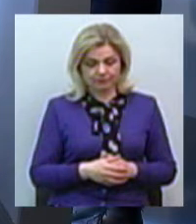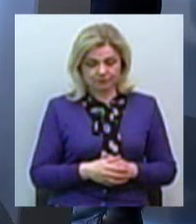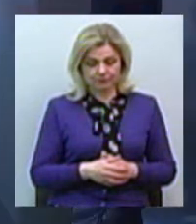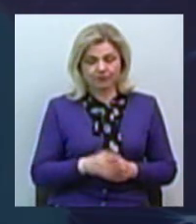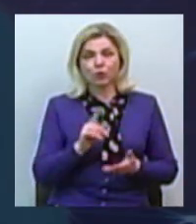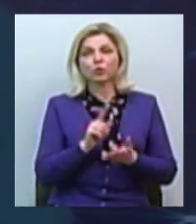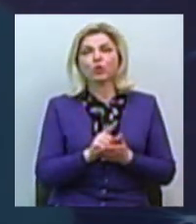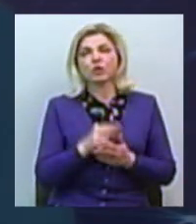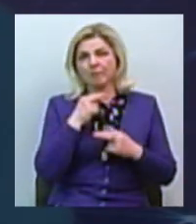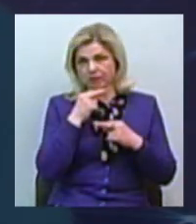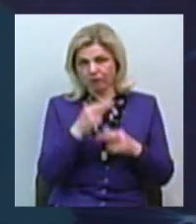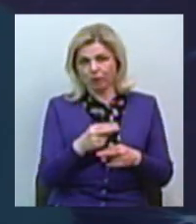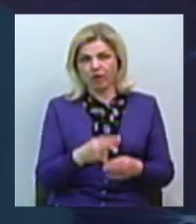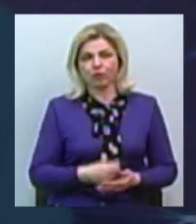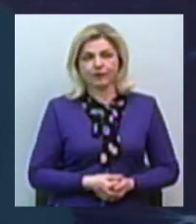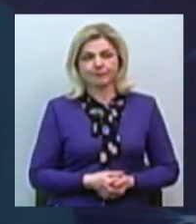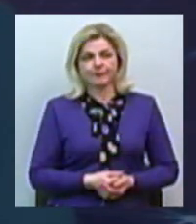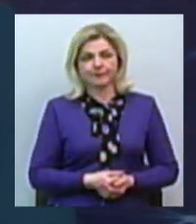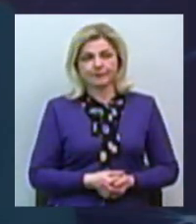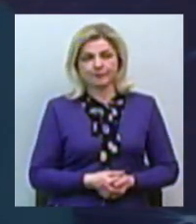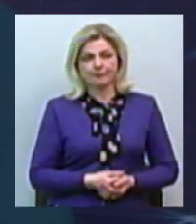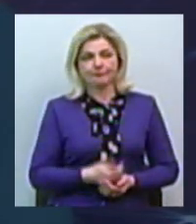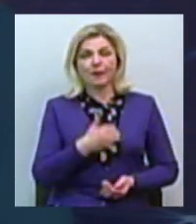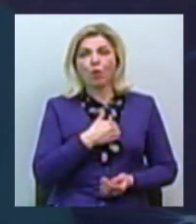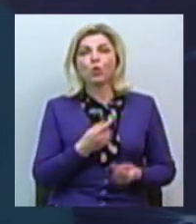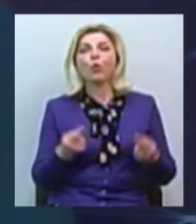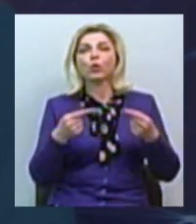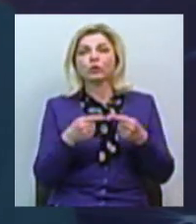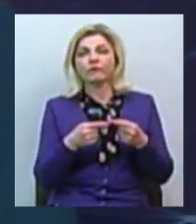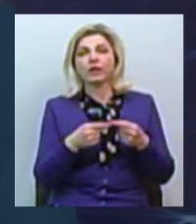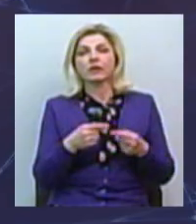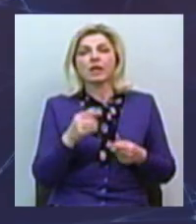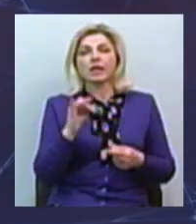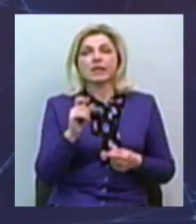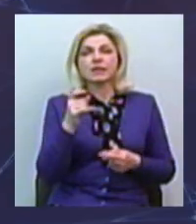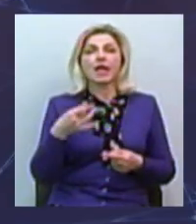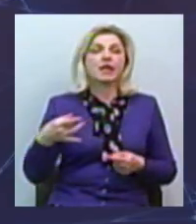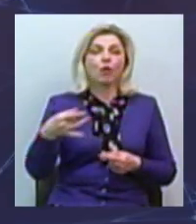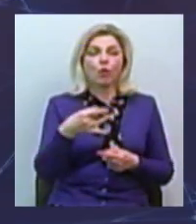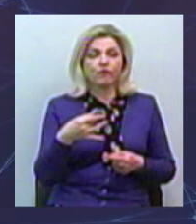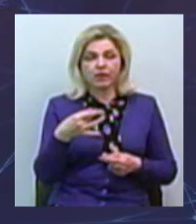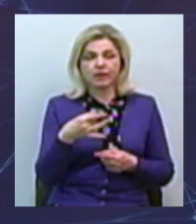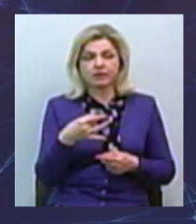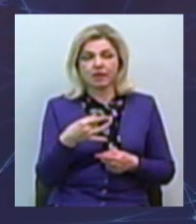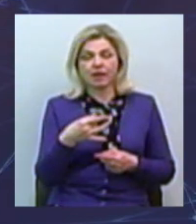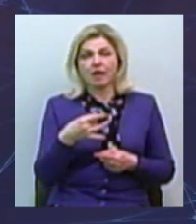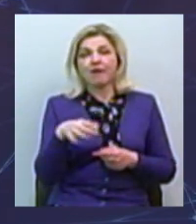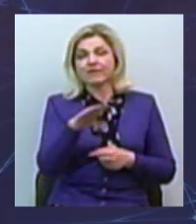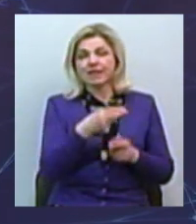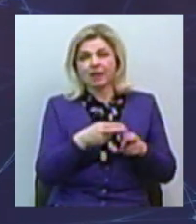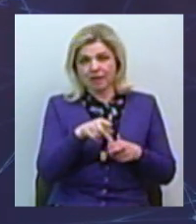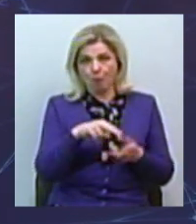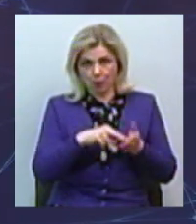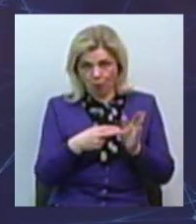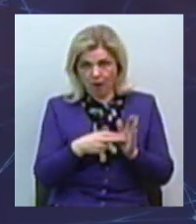привернути увагу до себе. Тому... Я хотів уточнити, Олесю, за досвідом регіонального інноваційного хабу, ось ці проєкти,